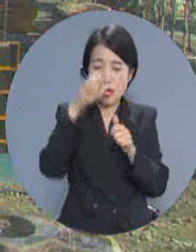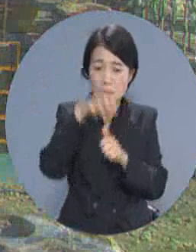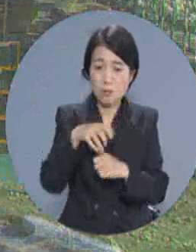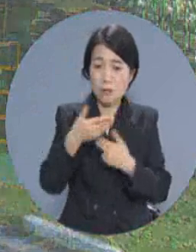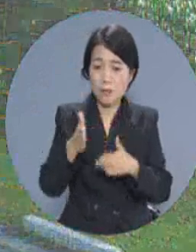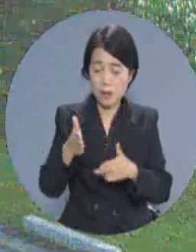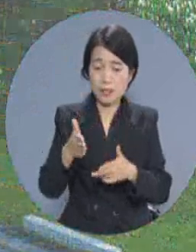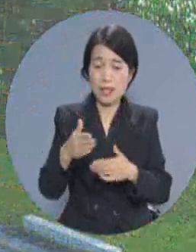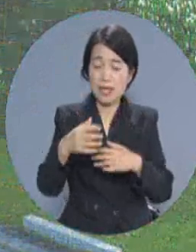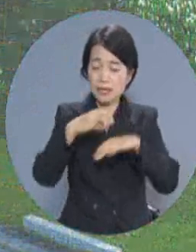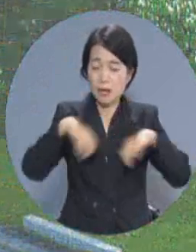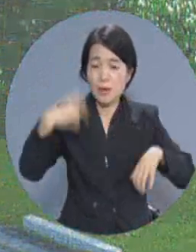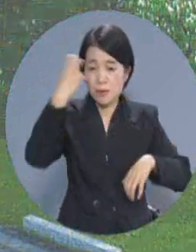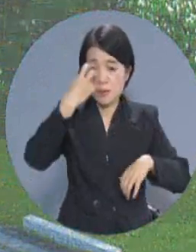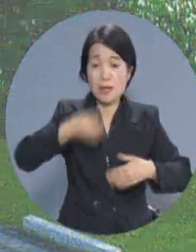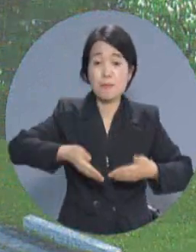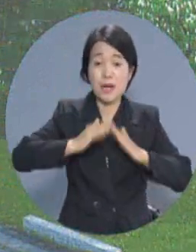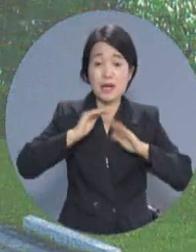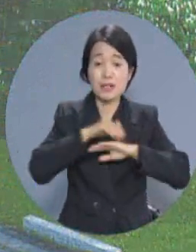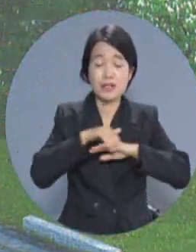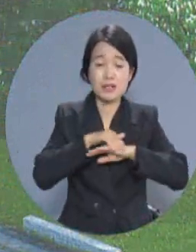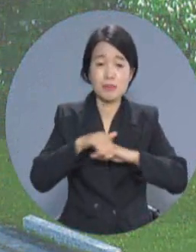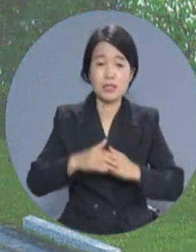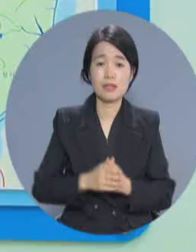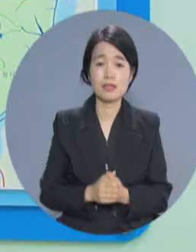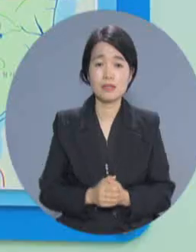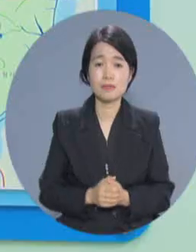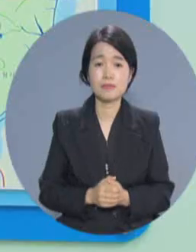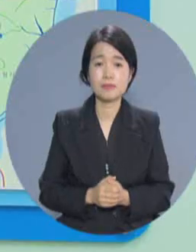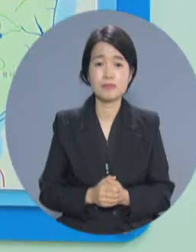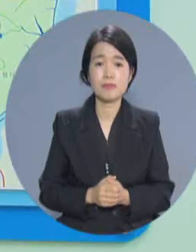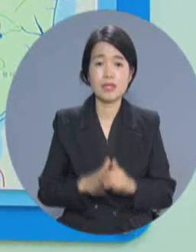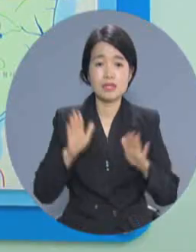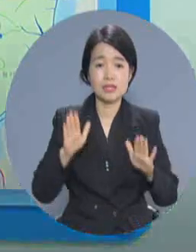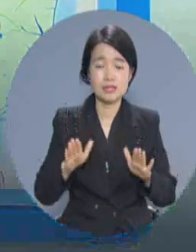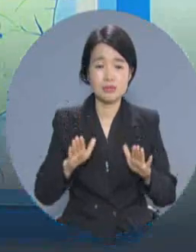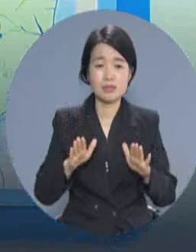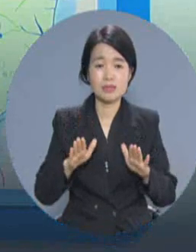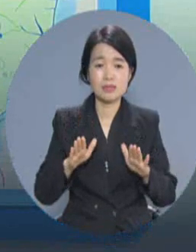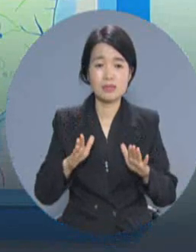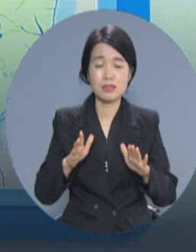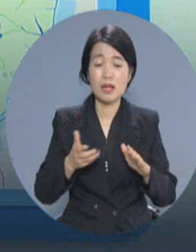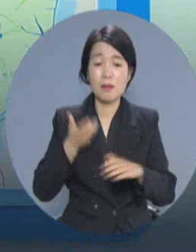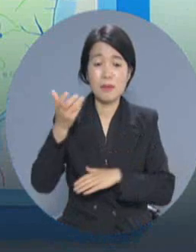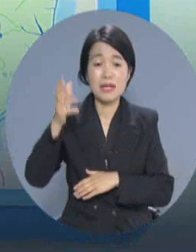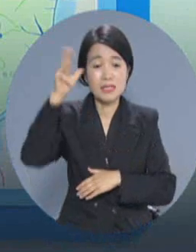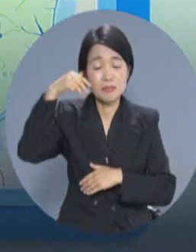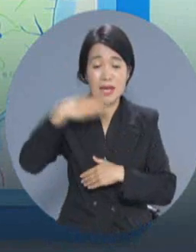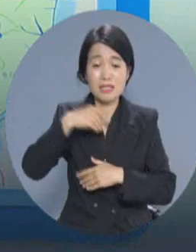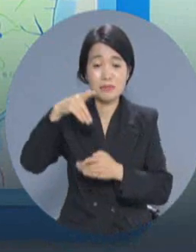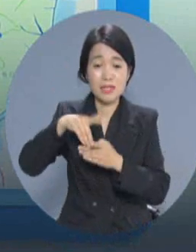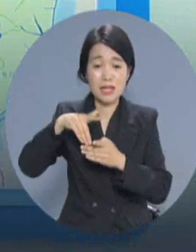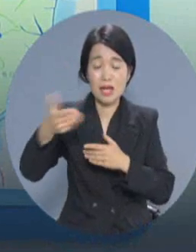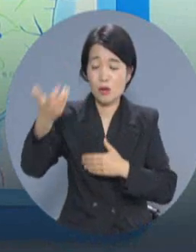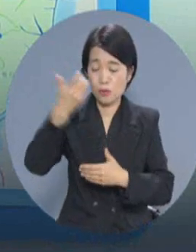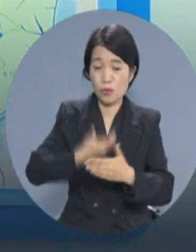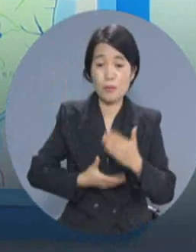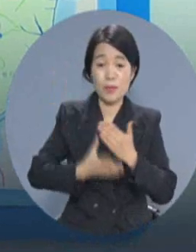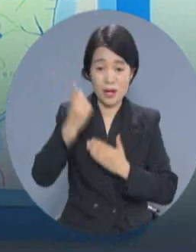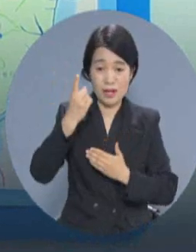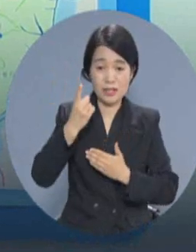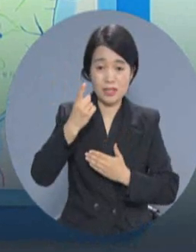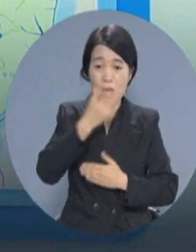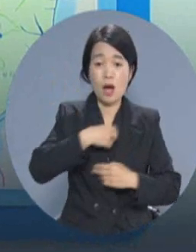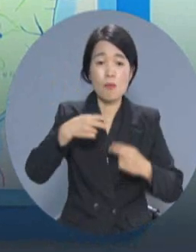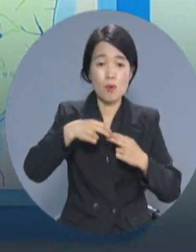갖춘 선별진료소도 들어설 예정입니다. 지금 현재 바깥쪽에 있는 치매안심센터나 이런 데가 다